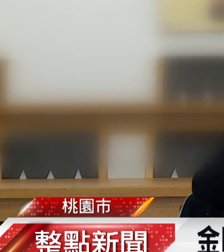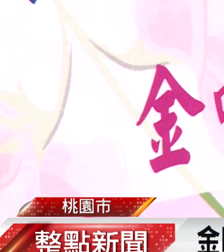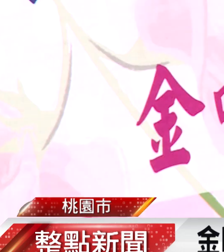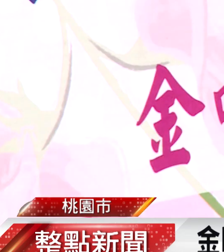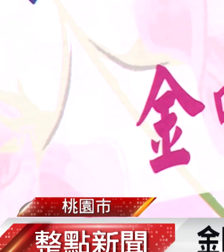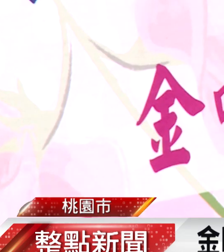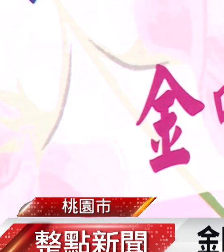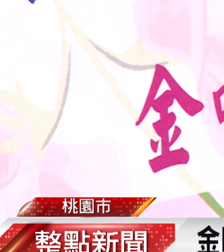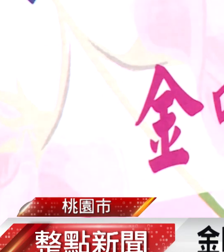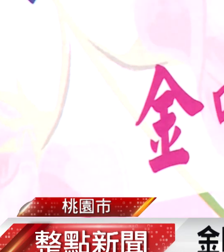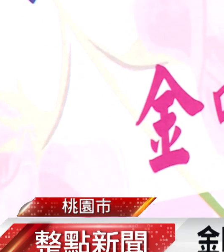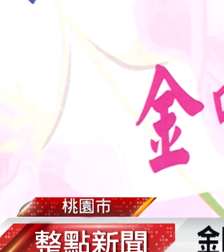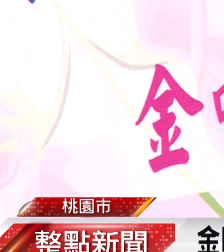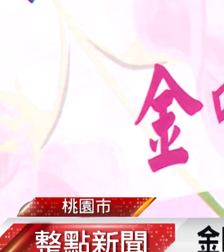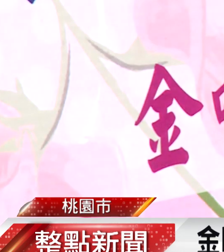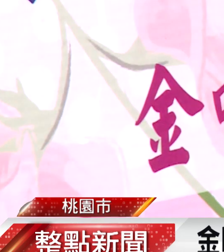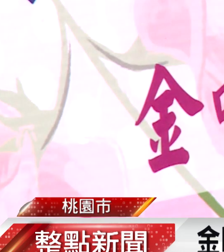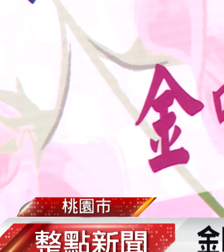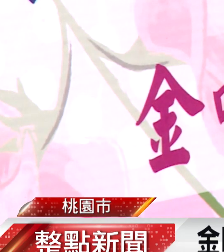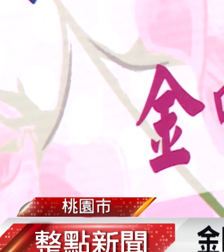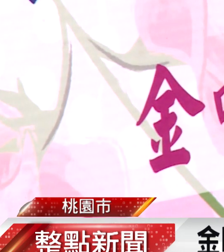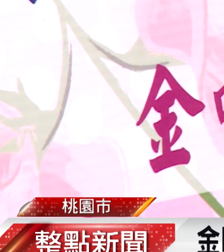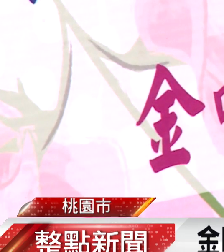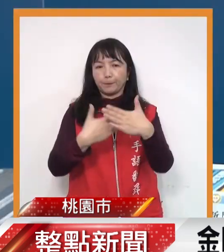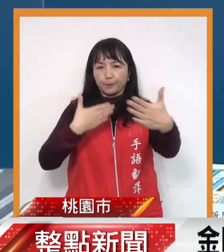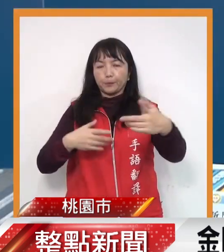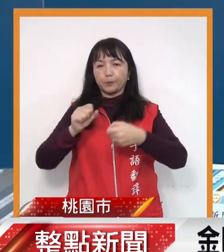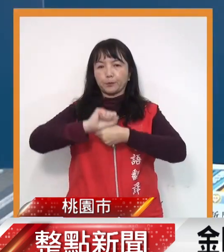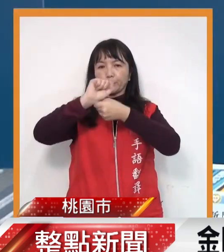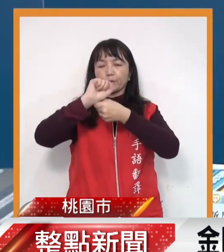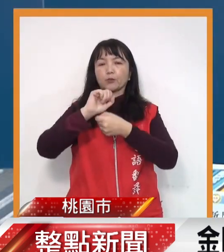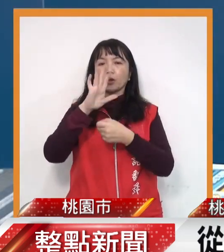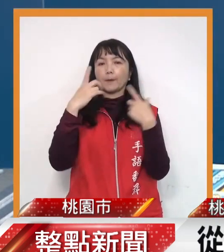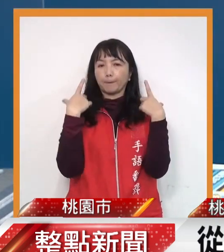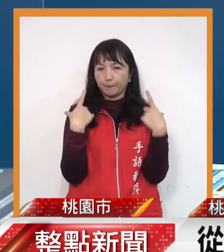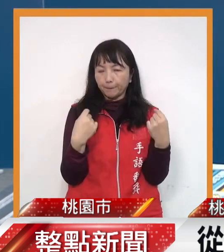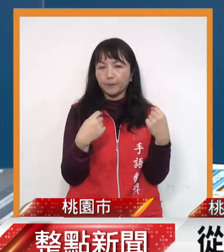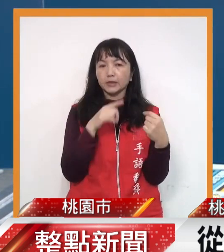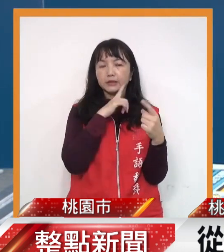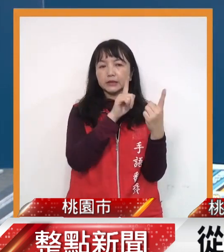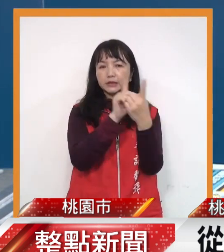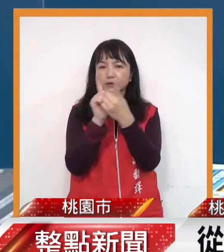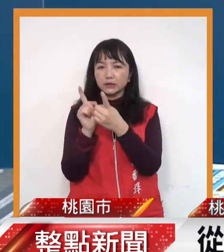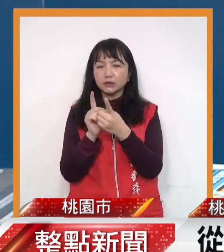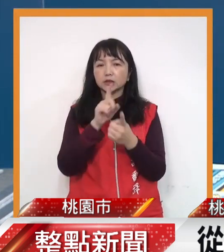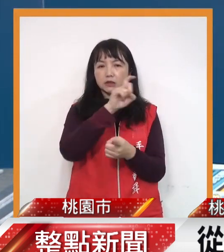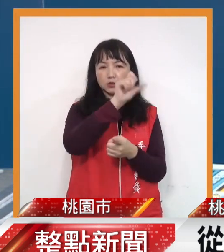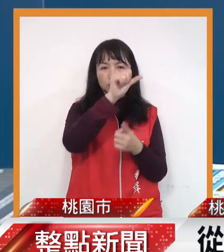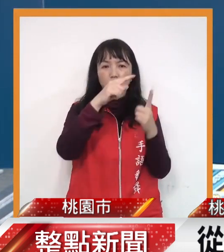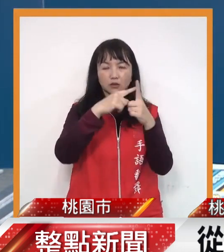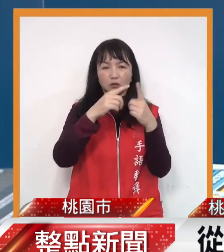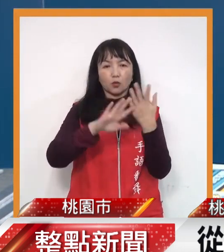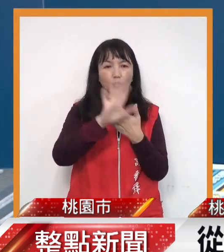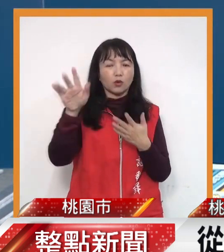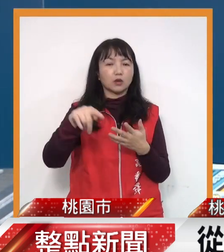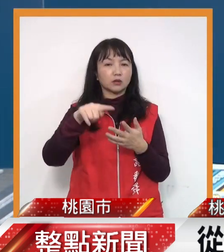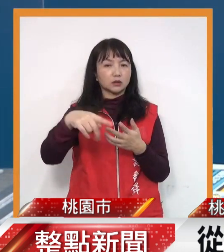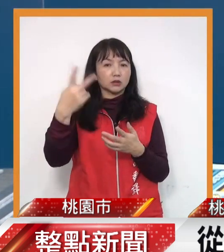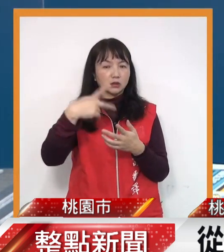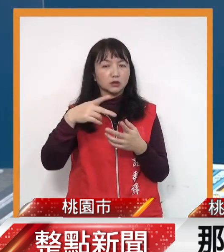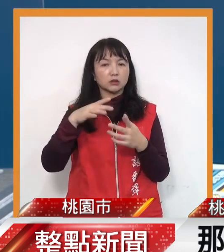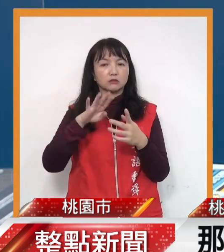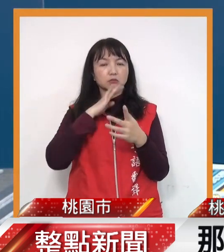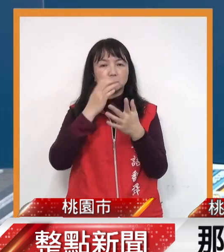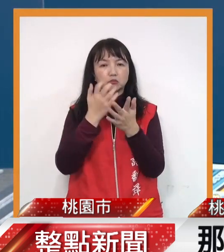于是否有漏网之鱼，是否还要扩大严查？ 从原本他接触的这个十五人之外，那会